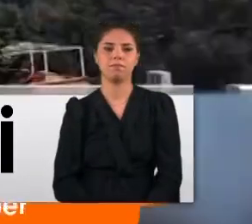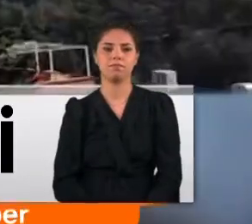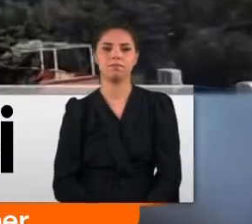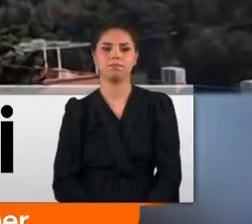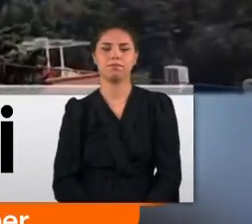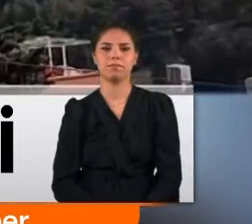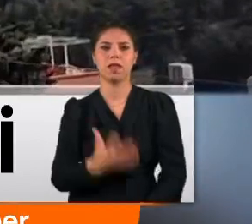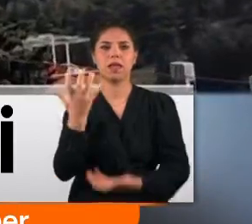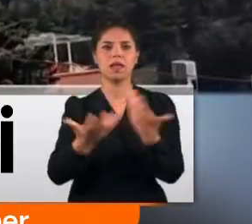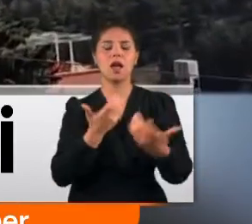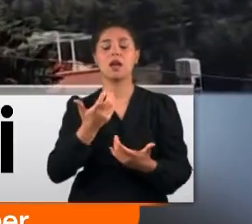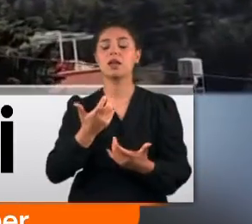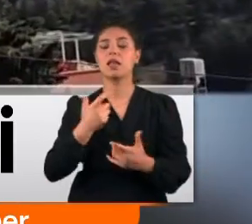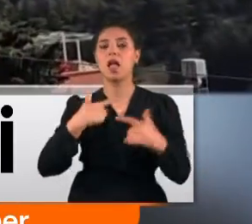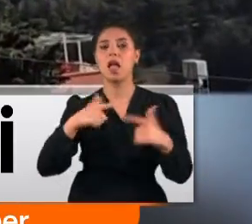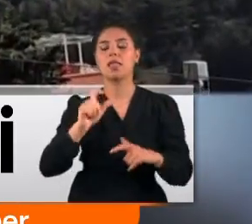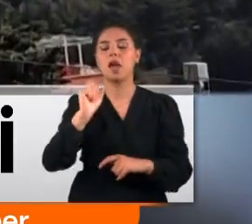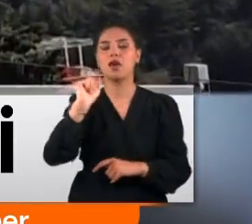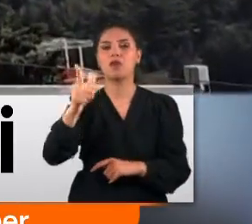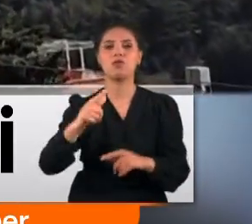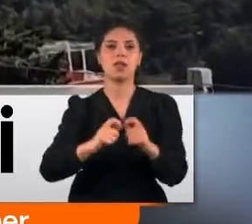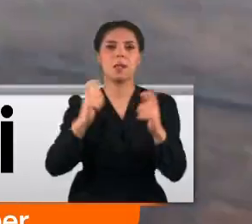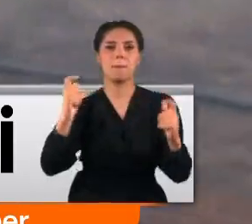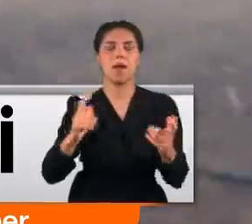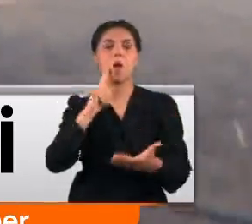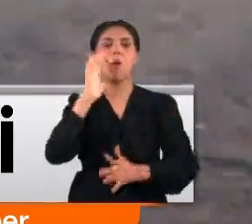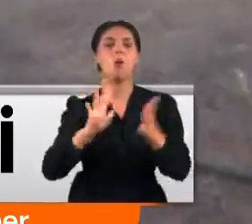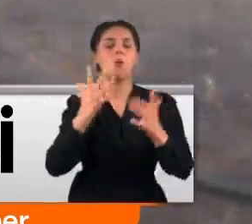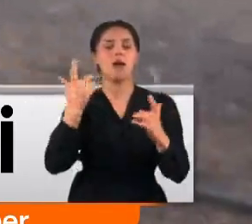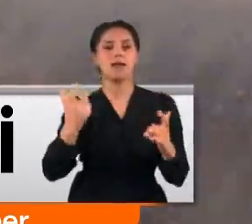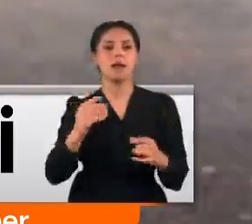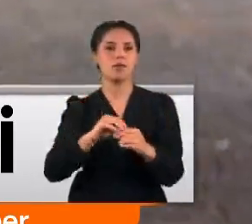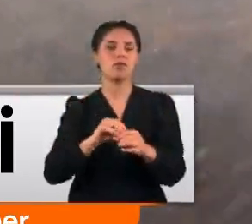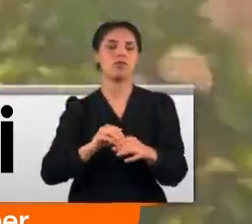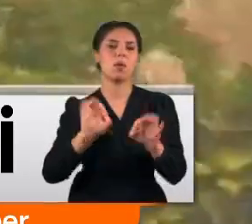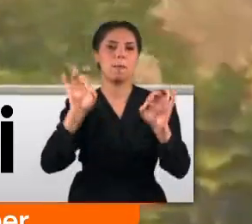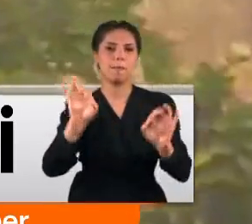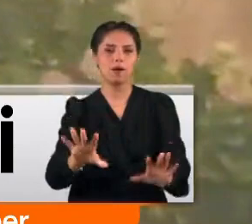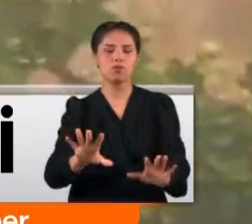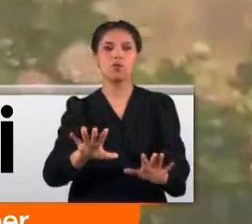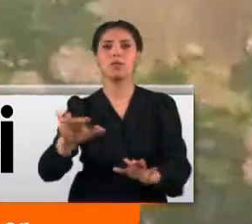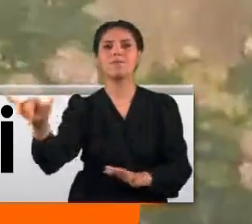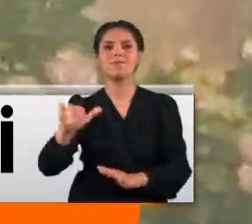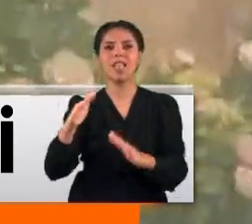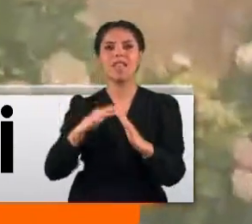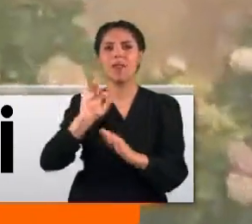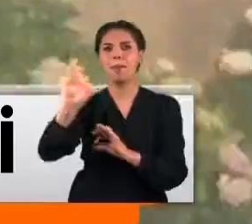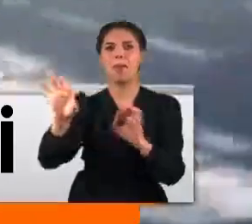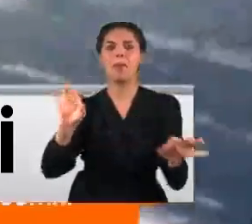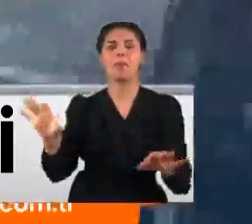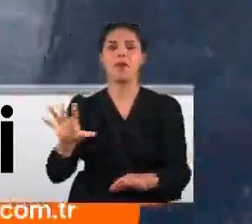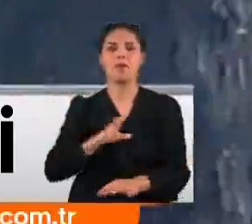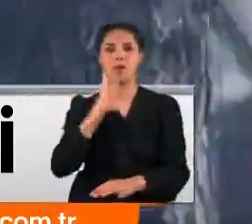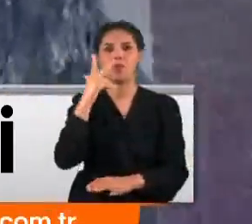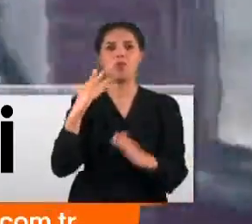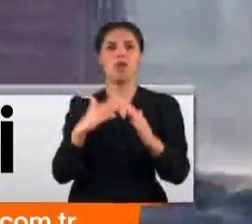ben. Yangın Hatay'ın Belen ilçesindeki ormanlık alanda çıktı. Kısa sürede büyüyen alevler hemen yanı başındaki evlere sıçradı. Üç